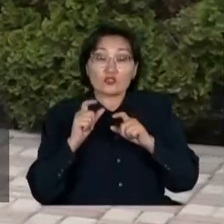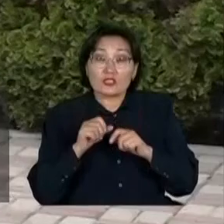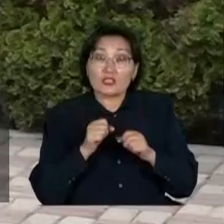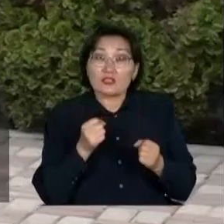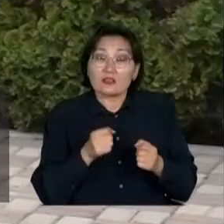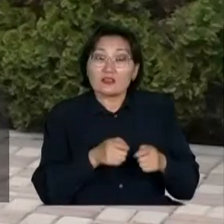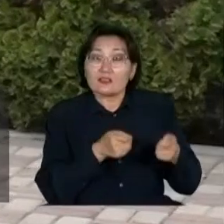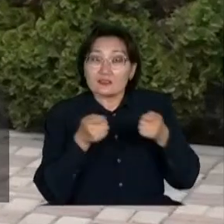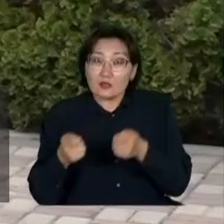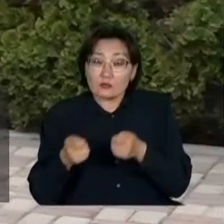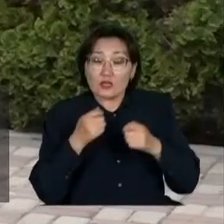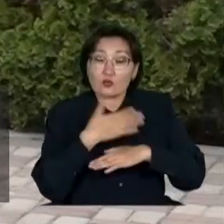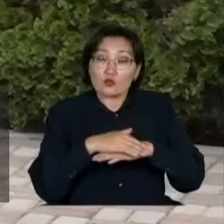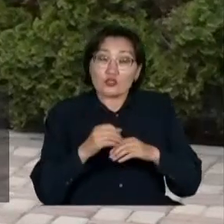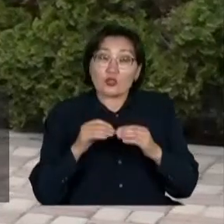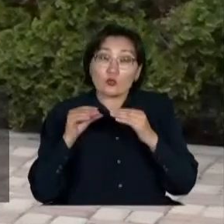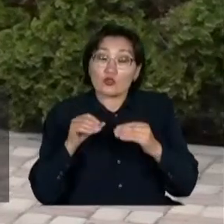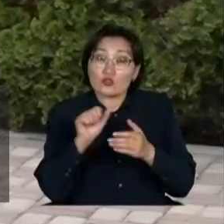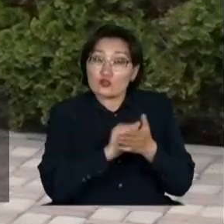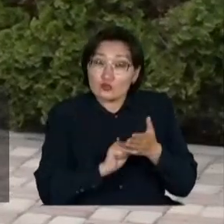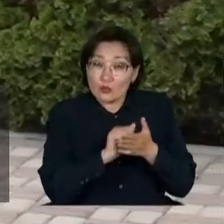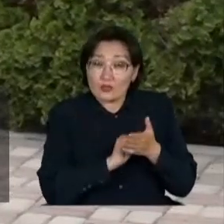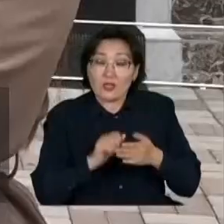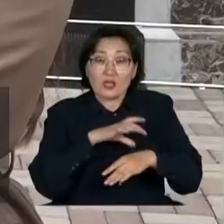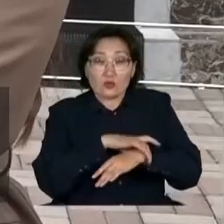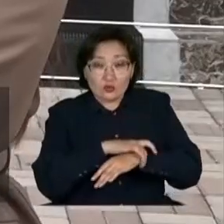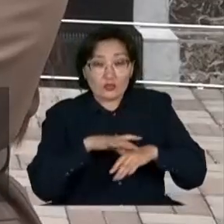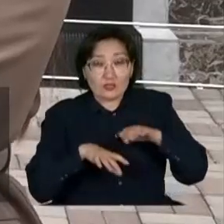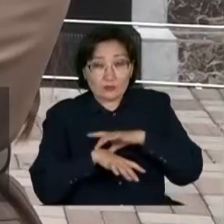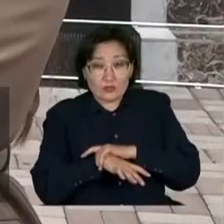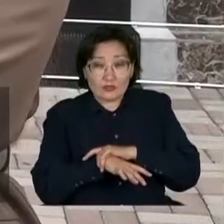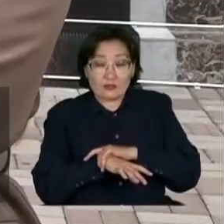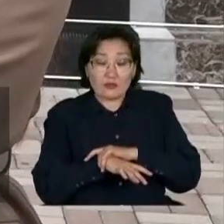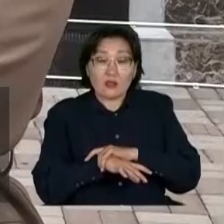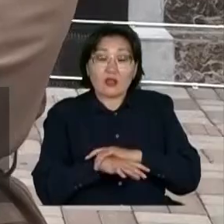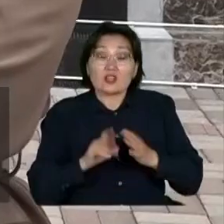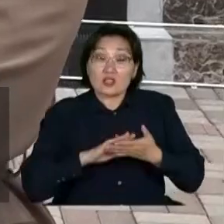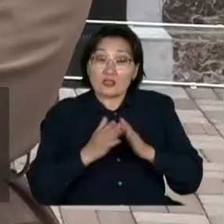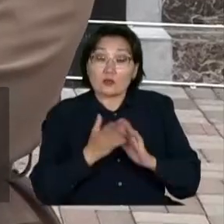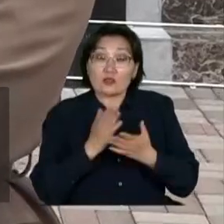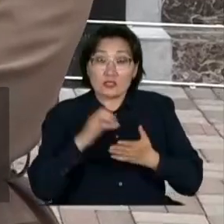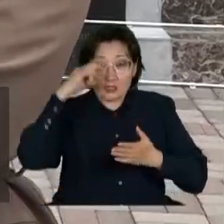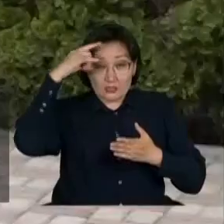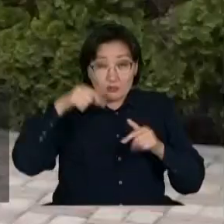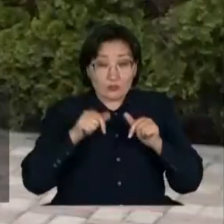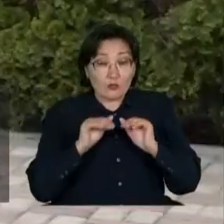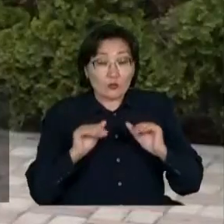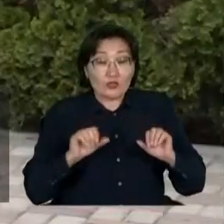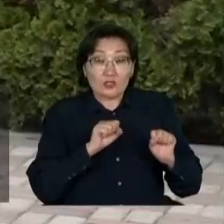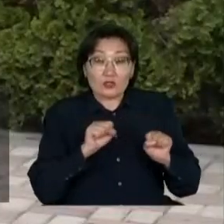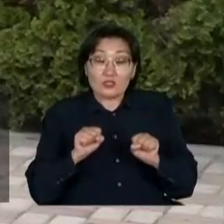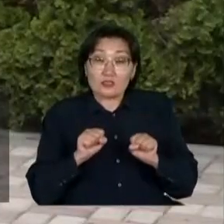немесе көшеде көлік жуатын балалар, тіптен құлдықта ұстайтын кейстер болып жатады. Енді Қазақстан бізде балалар құқығын